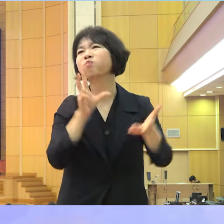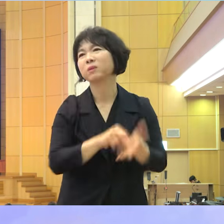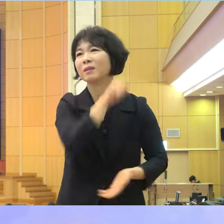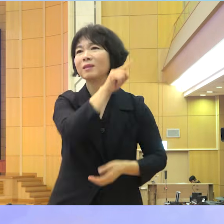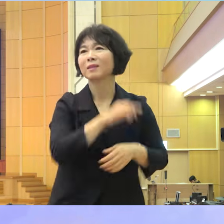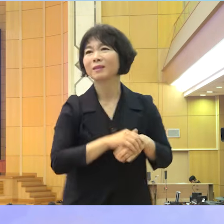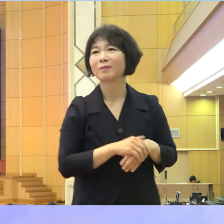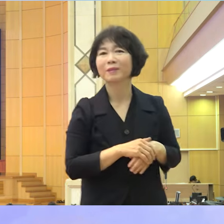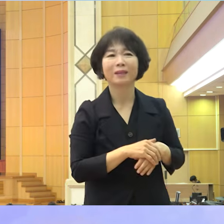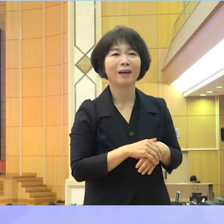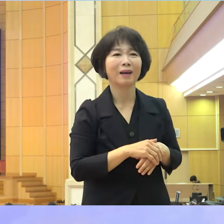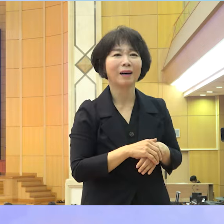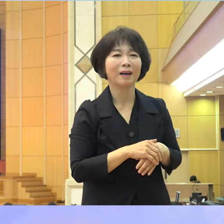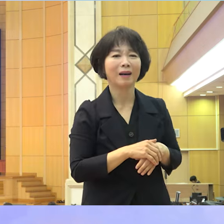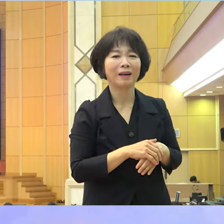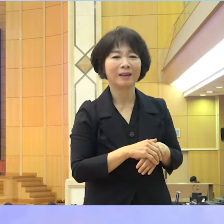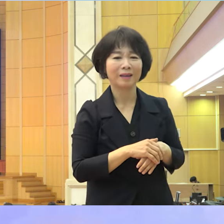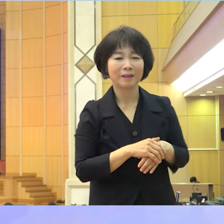여러분,